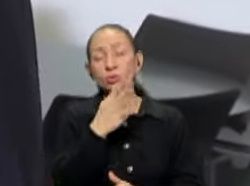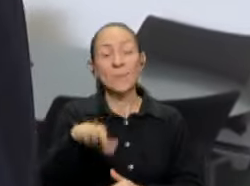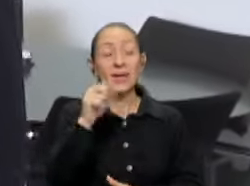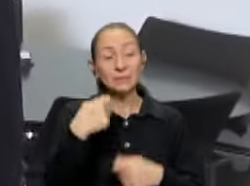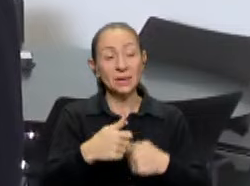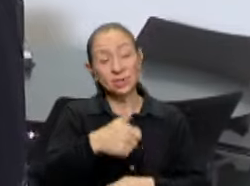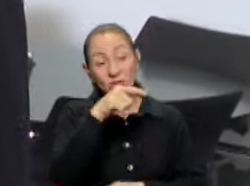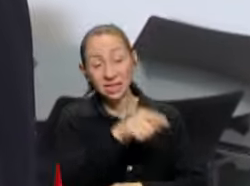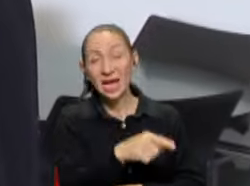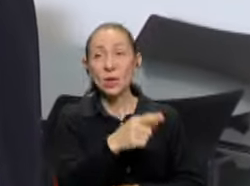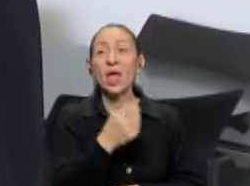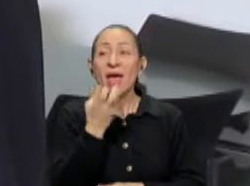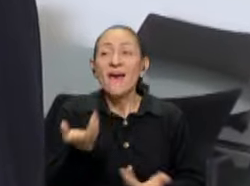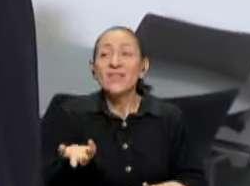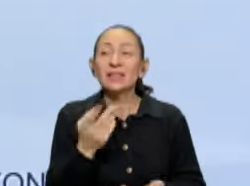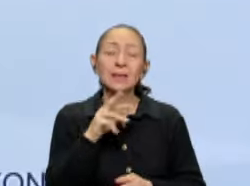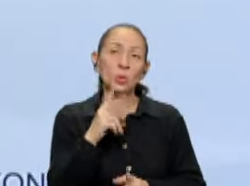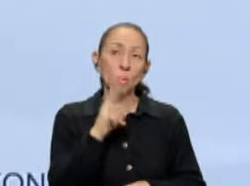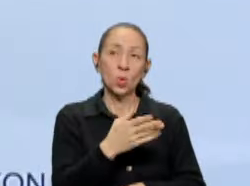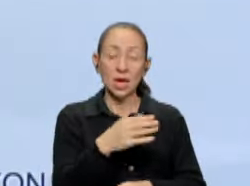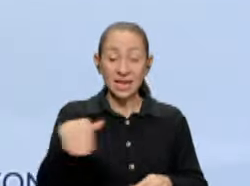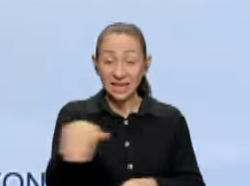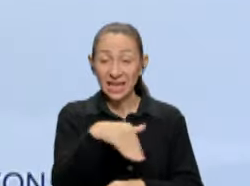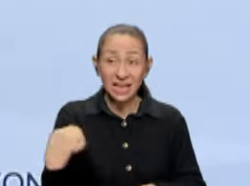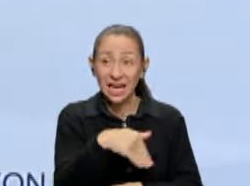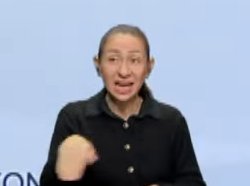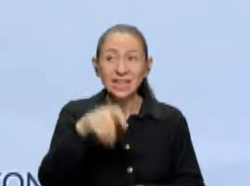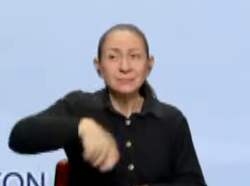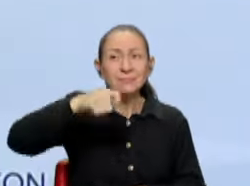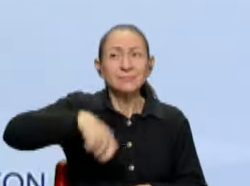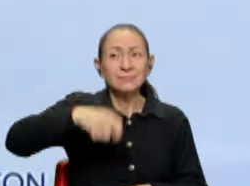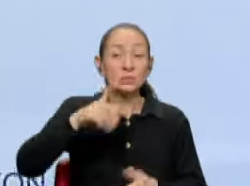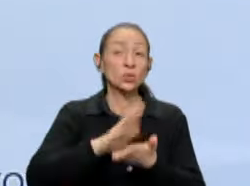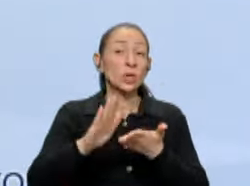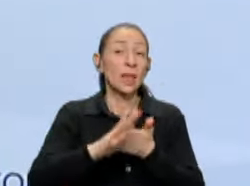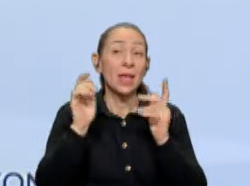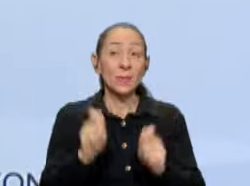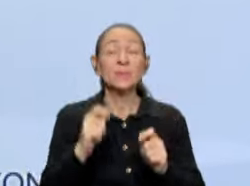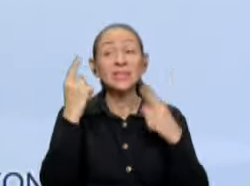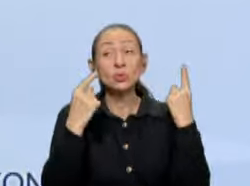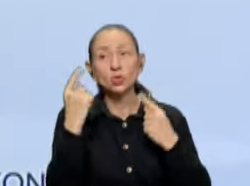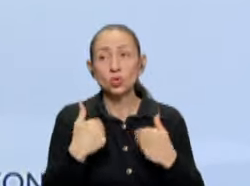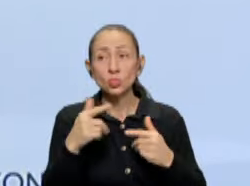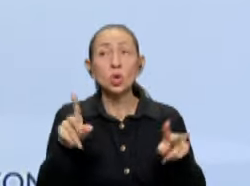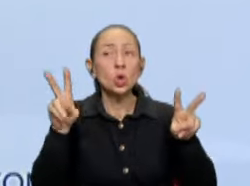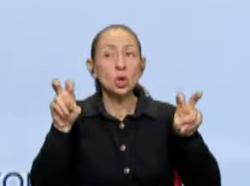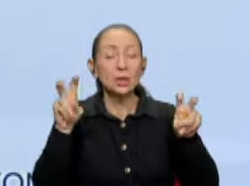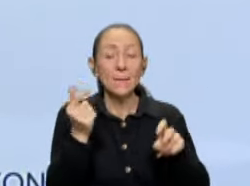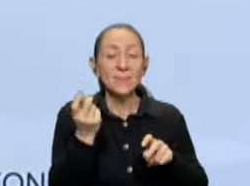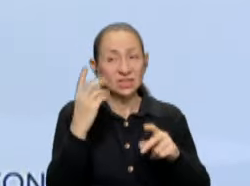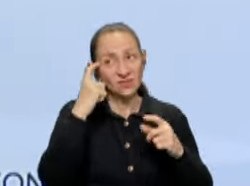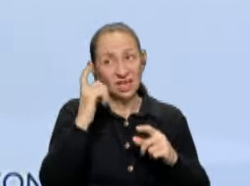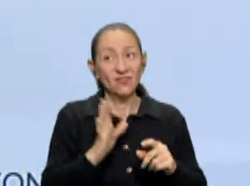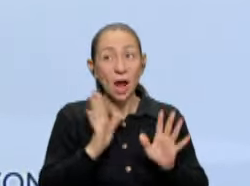Bankası başkanı da bunu itiraf etmiş gibi görünüyor Kredi kartlarında bir düzenleme yapılması gerektiğini düşünüyoruz Bu konuda birkaç